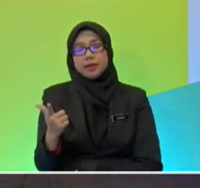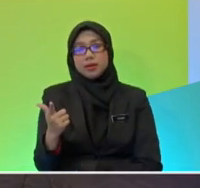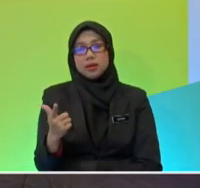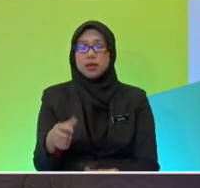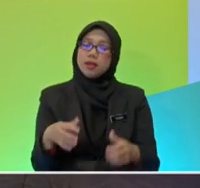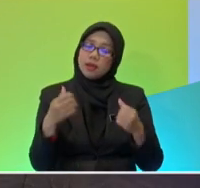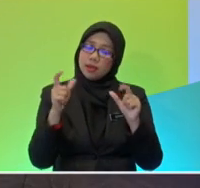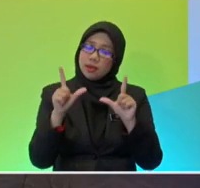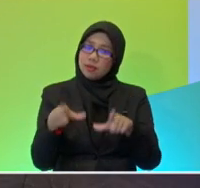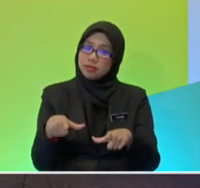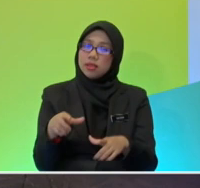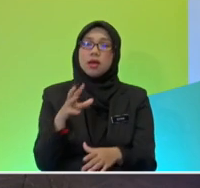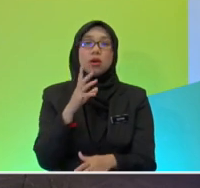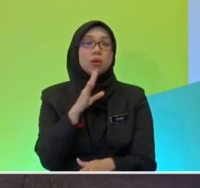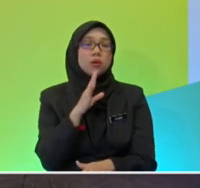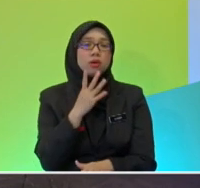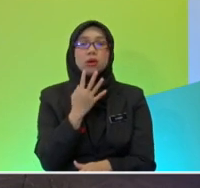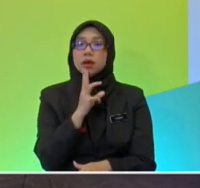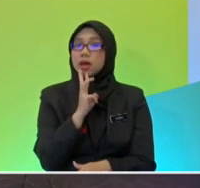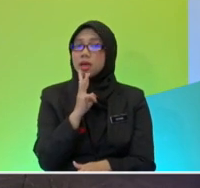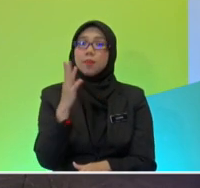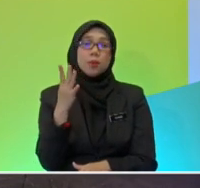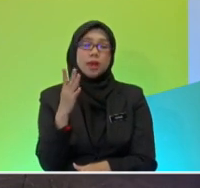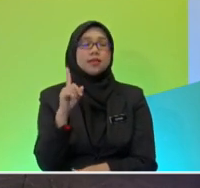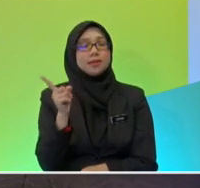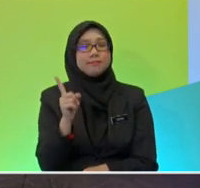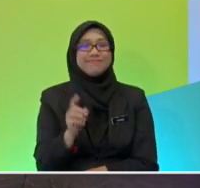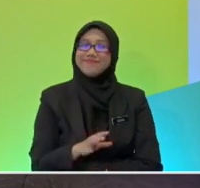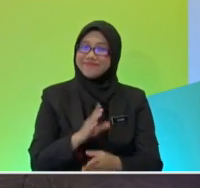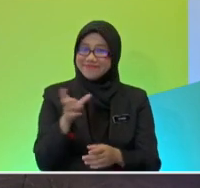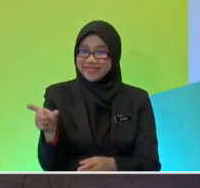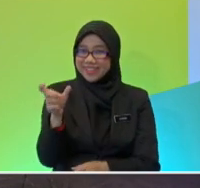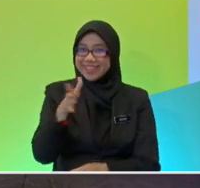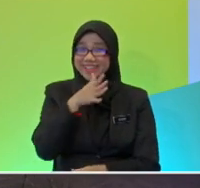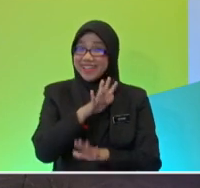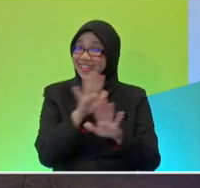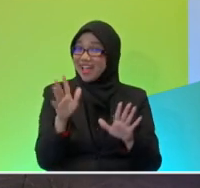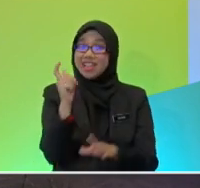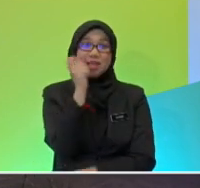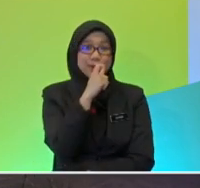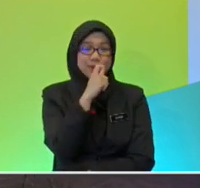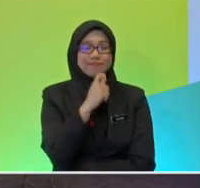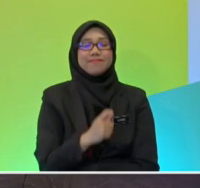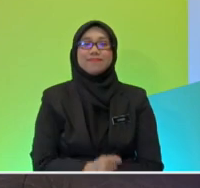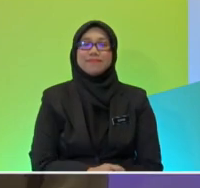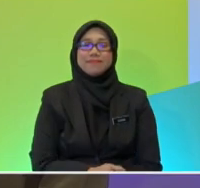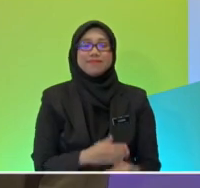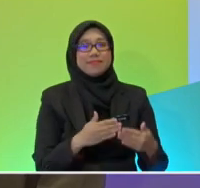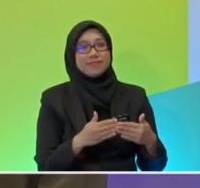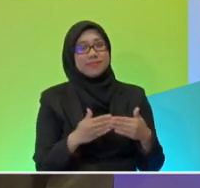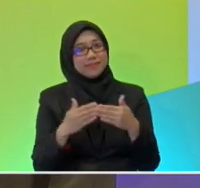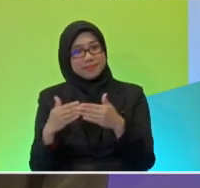tak boleh ya nabi tidak menipu Oke kemudian seterusnya